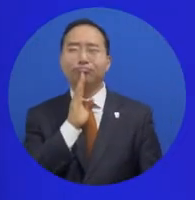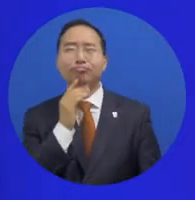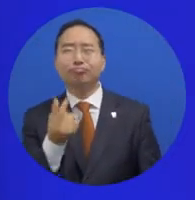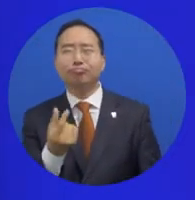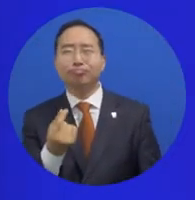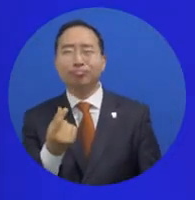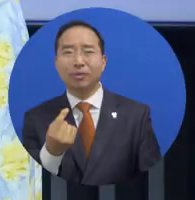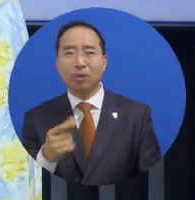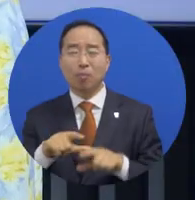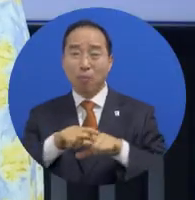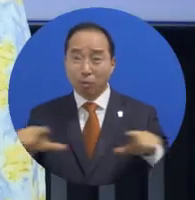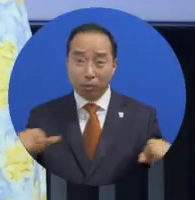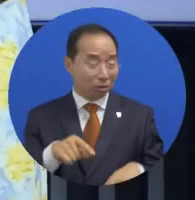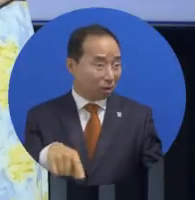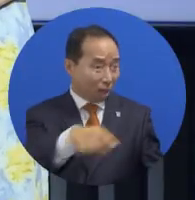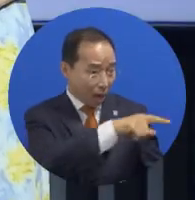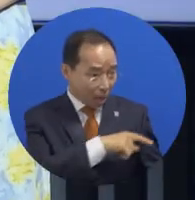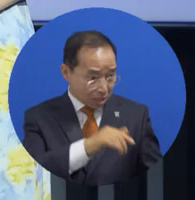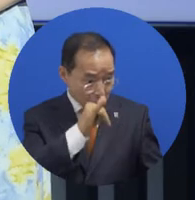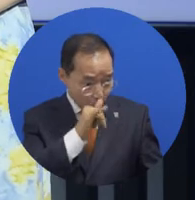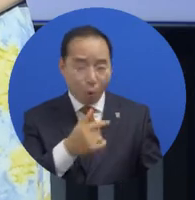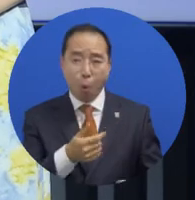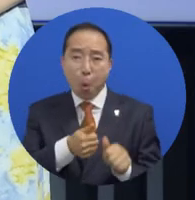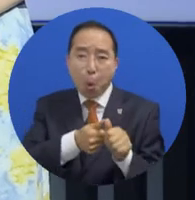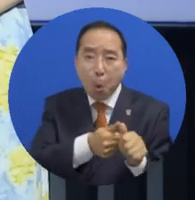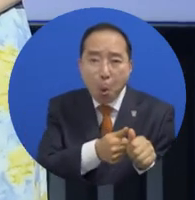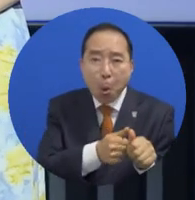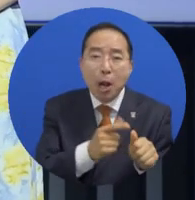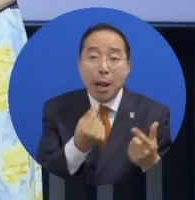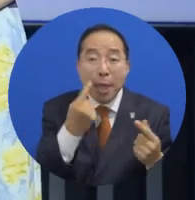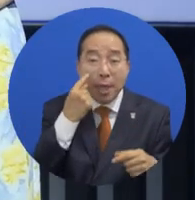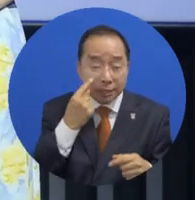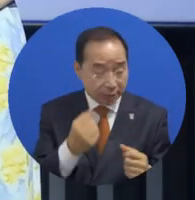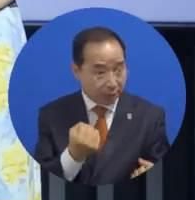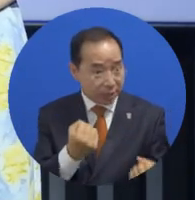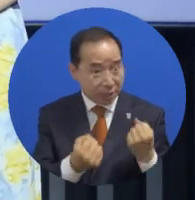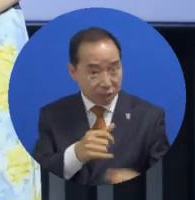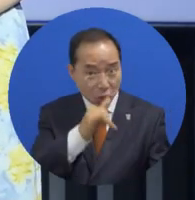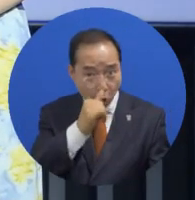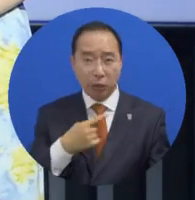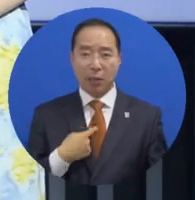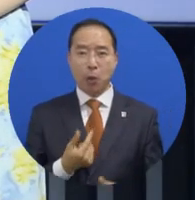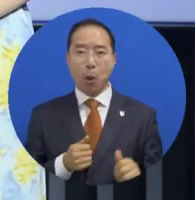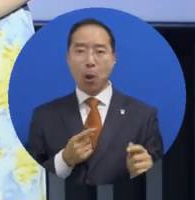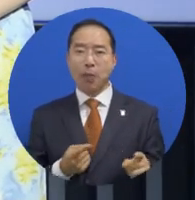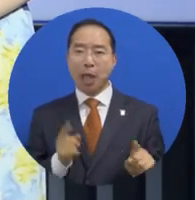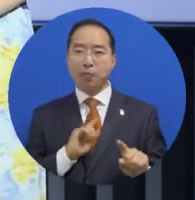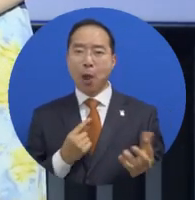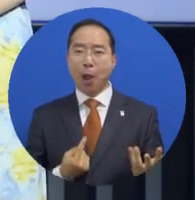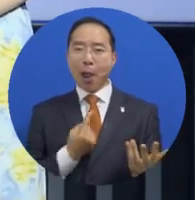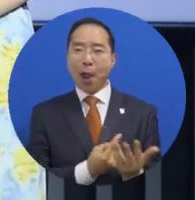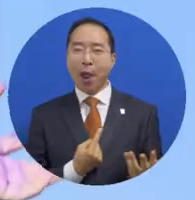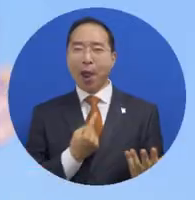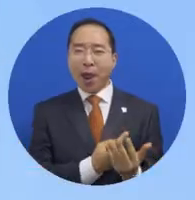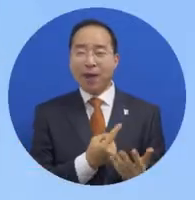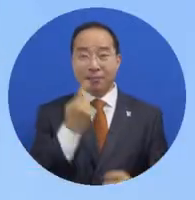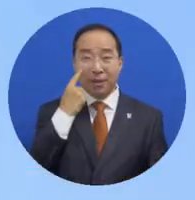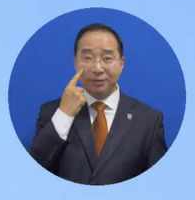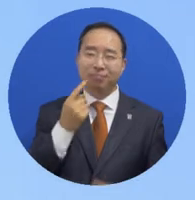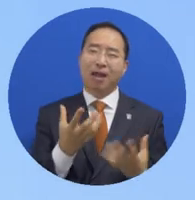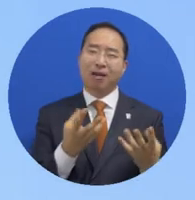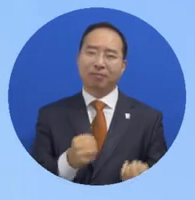우리는 보통 남들 하는 것을 이렇게 따라가서 운동을 해요. 저 네. 사람이 헬스클럽을 다니니까 나도 해야 되겠다. 맞아요.